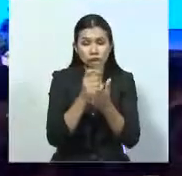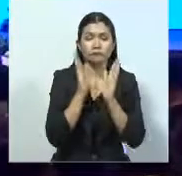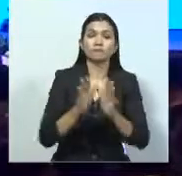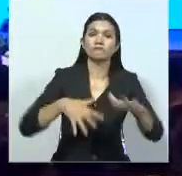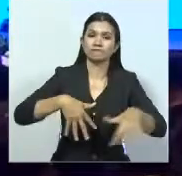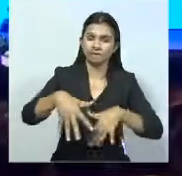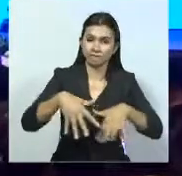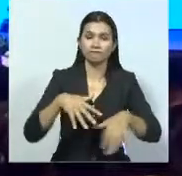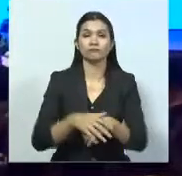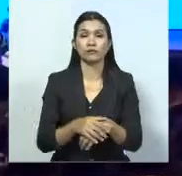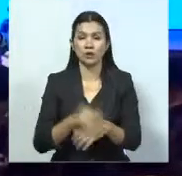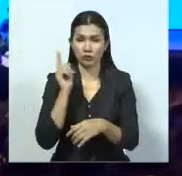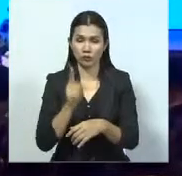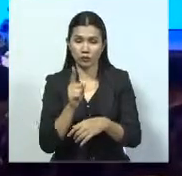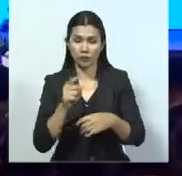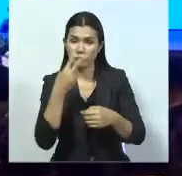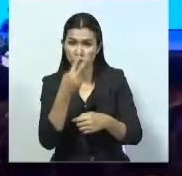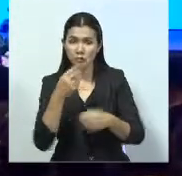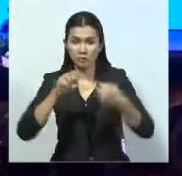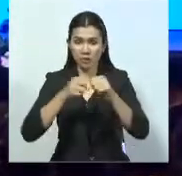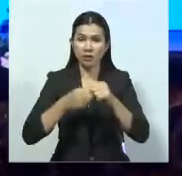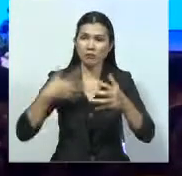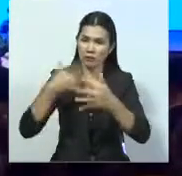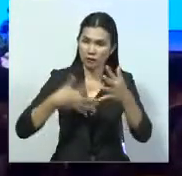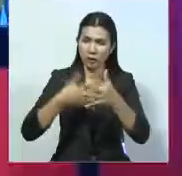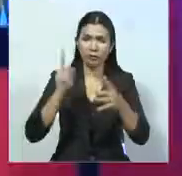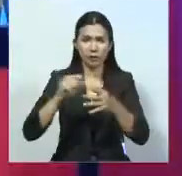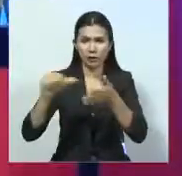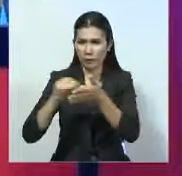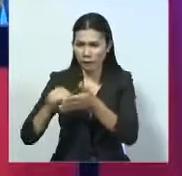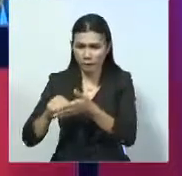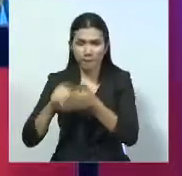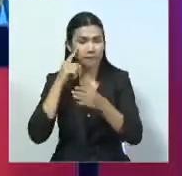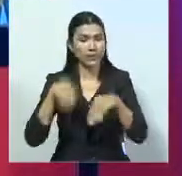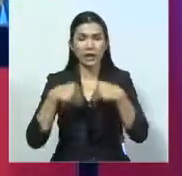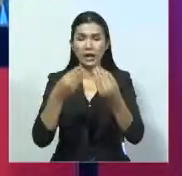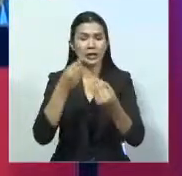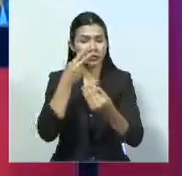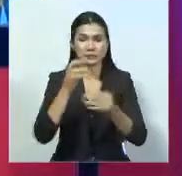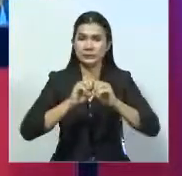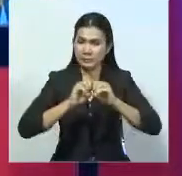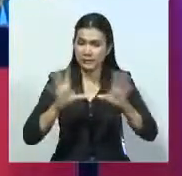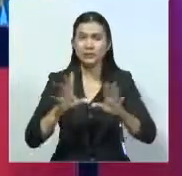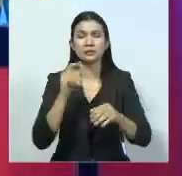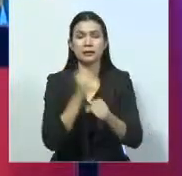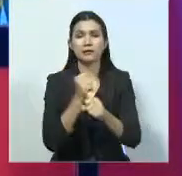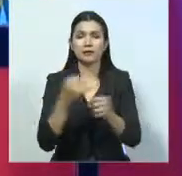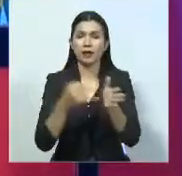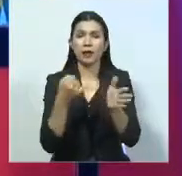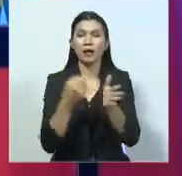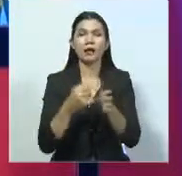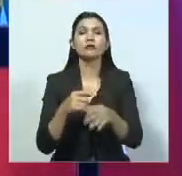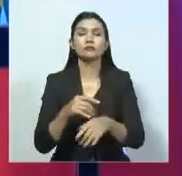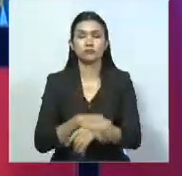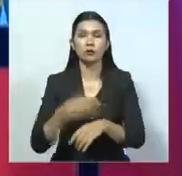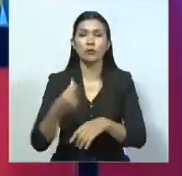ชาชนโดยจะต้องลดอุปสรรคเพื่อสร้างการคมนาคมอย่างไร้รอยต่อให้เกิดผลเป็นรูปธรรมอย่างแท้จริงน